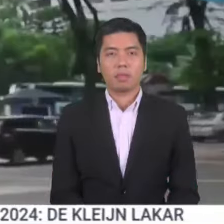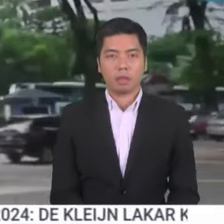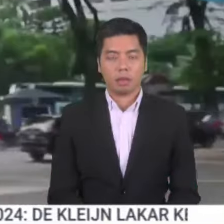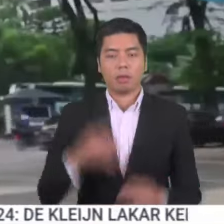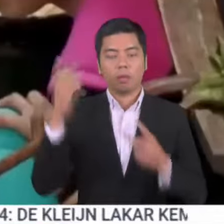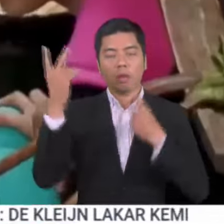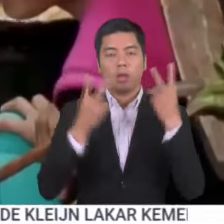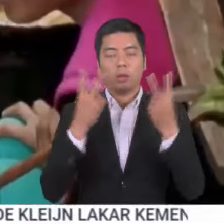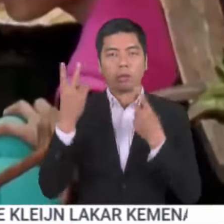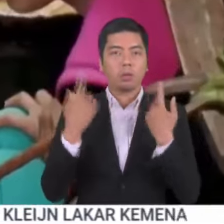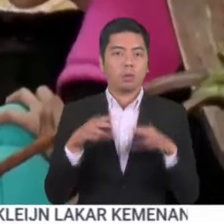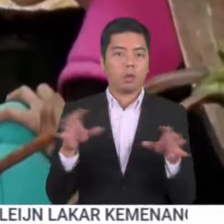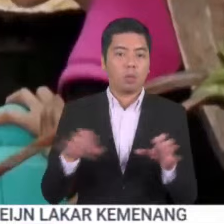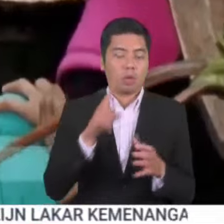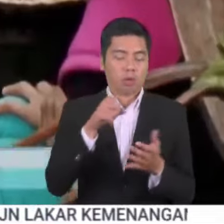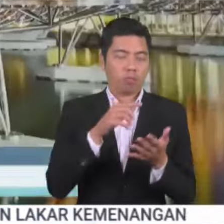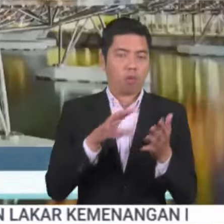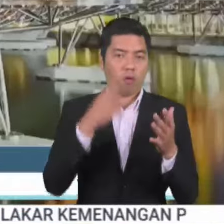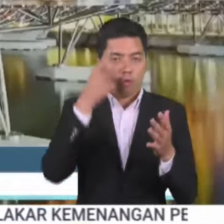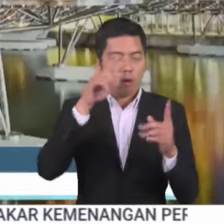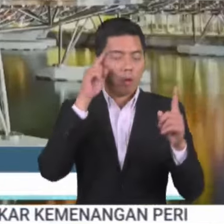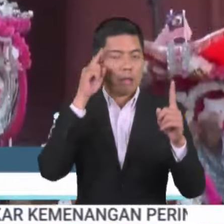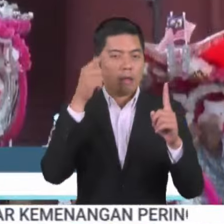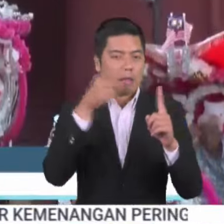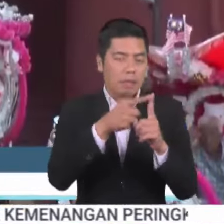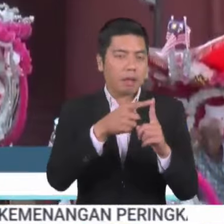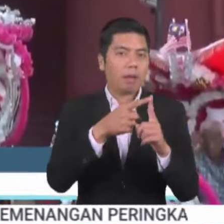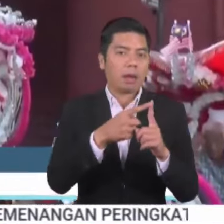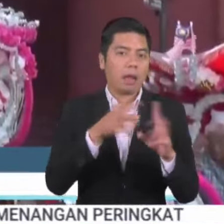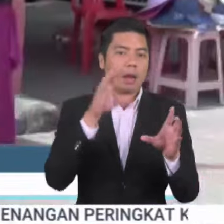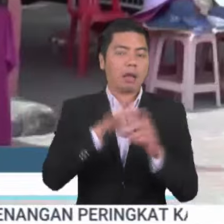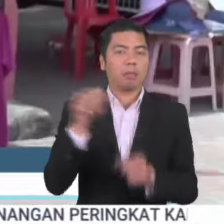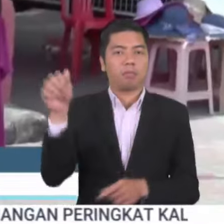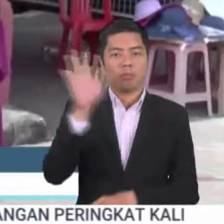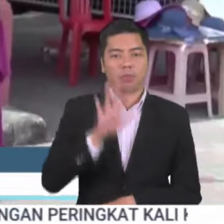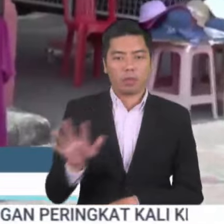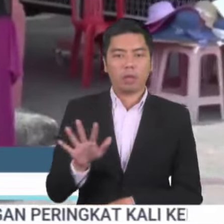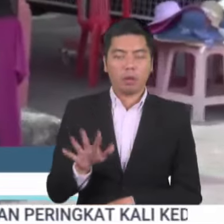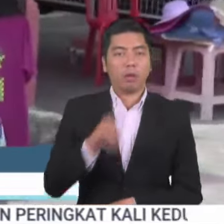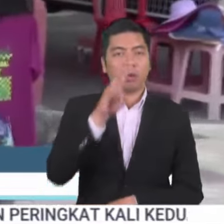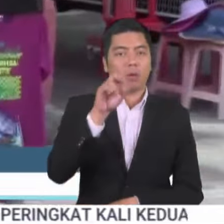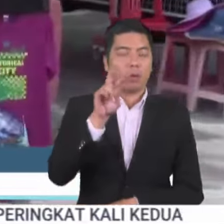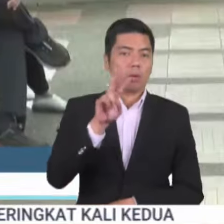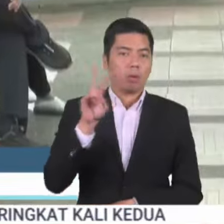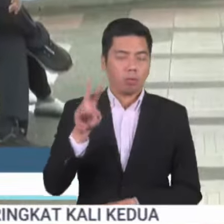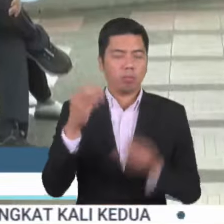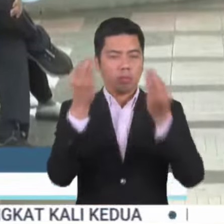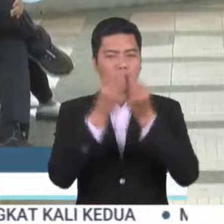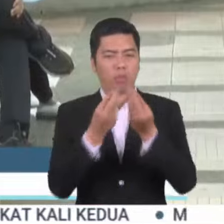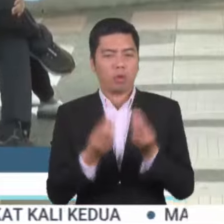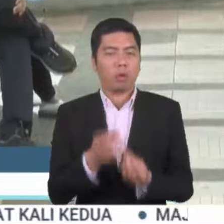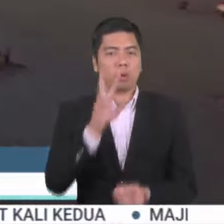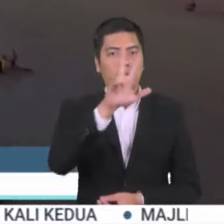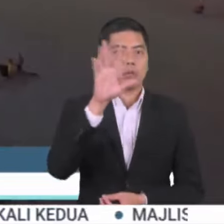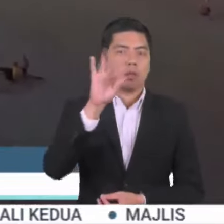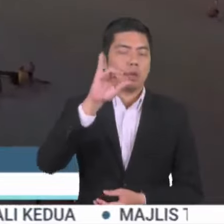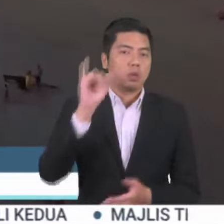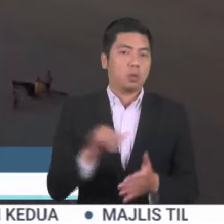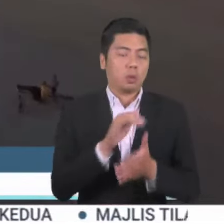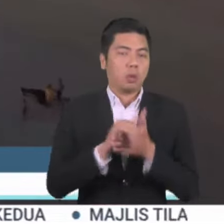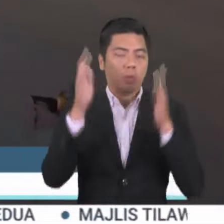Pelancongan telah menjadi salah satu sektor pertumbuhan utama di ASEAN. Pada 2022, jumlah pelancong mencecah 39 juta